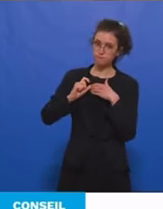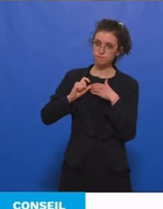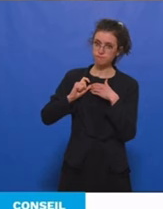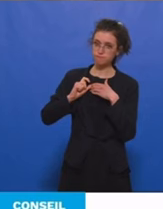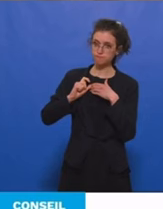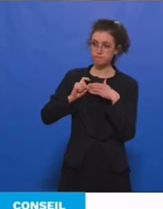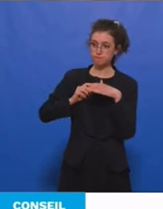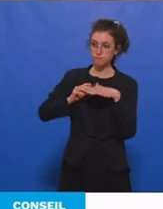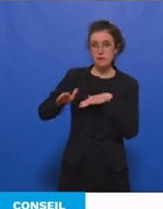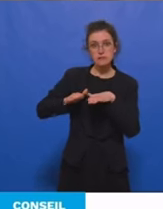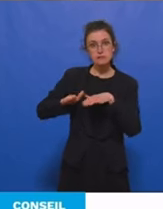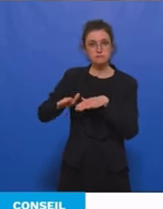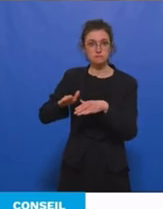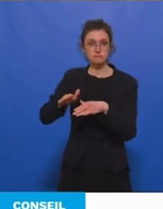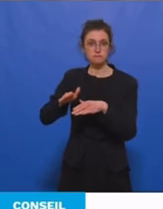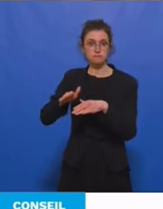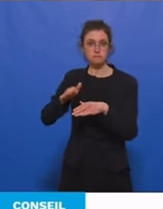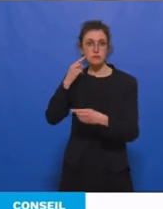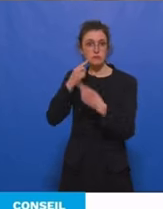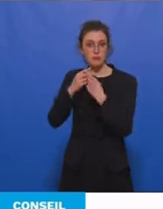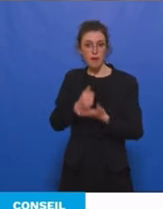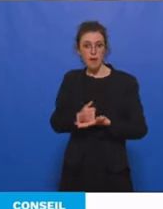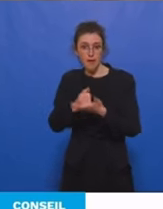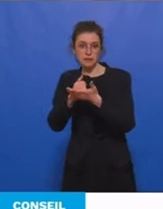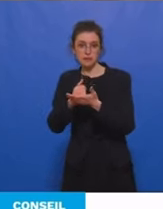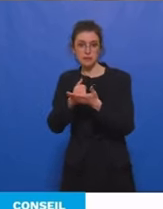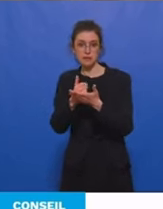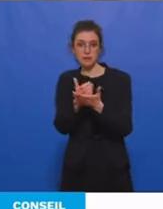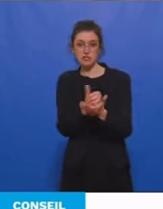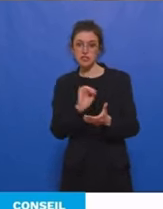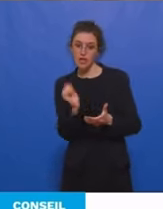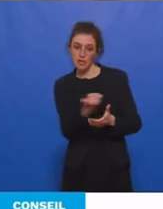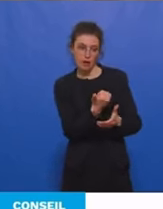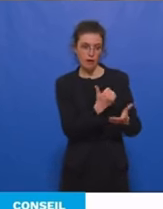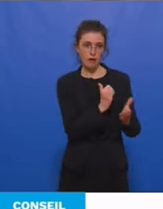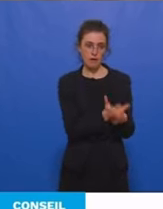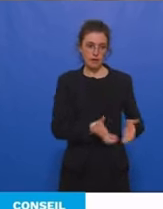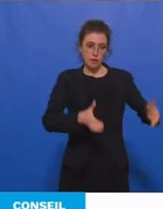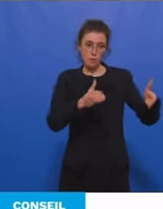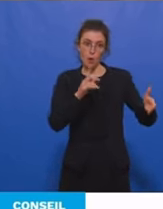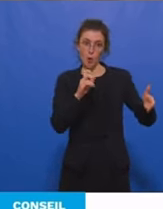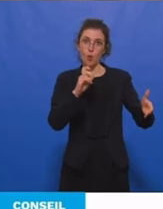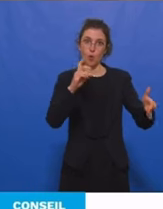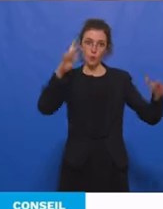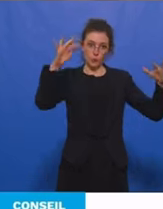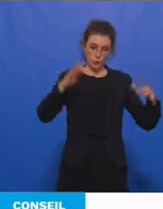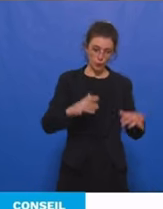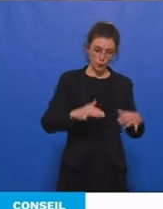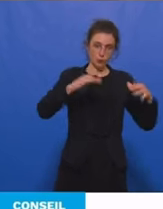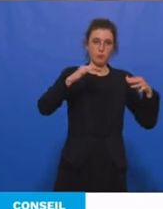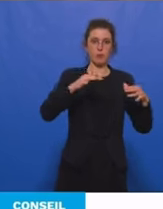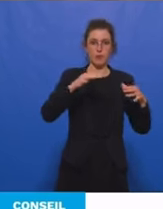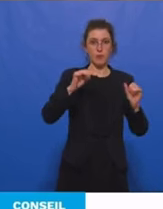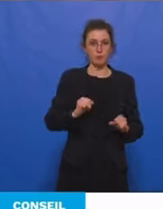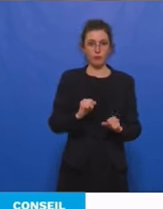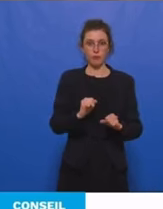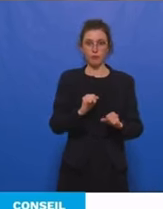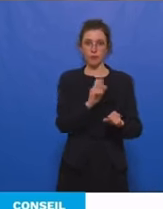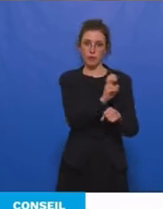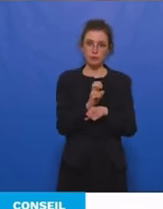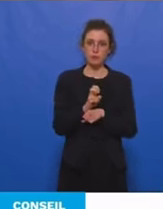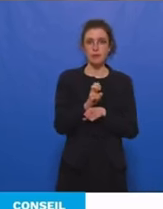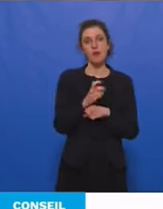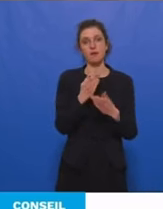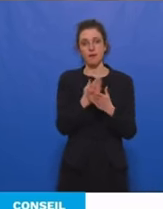d'eau individuels, comme vient de le présenter mon collègue Robin Salcroix, et je l'en remercie. C'est une mesure qui permet d'accompagner